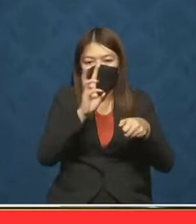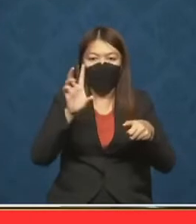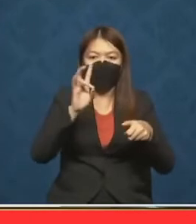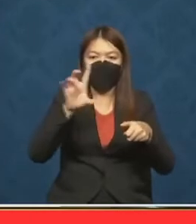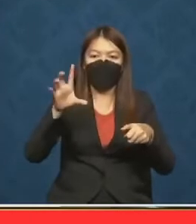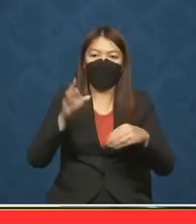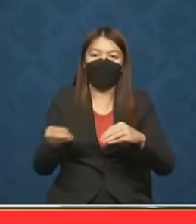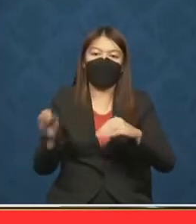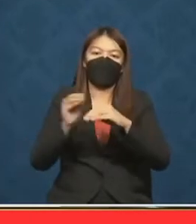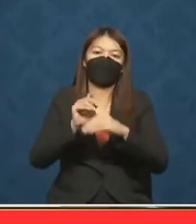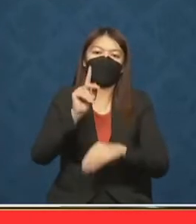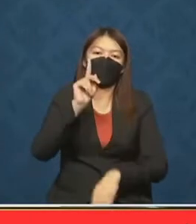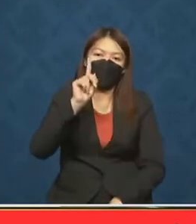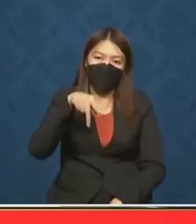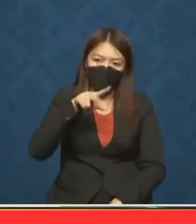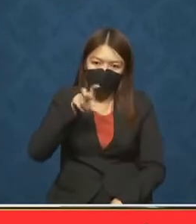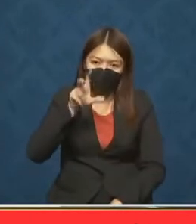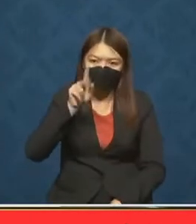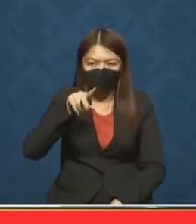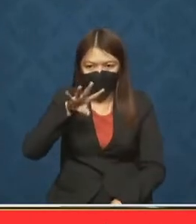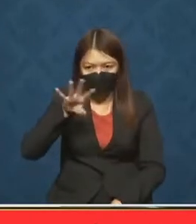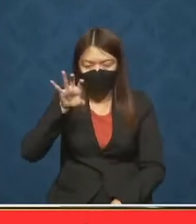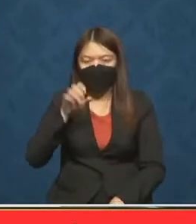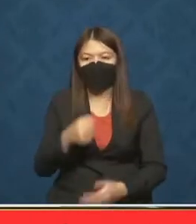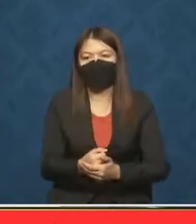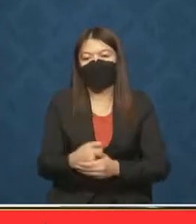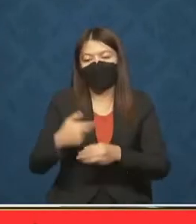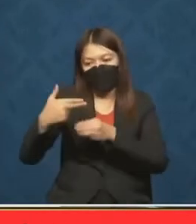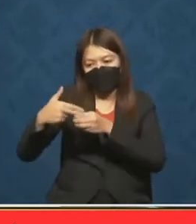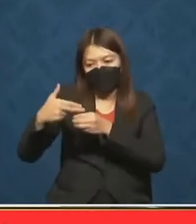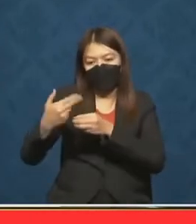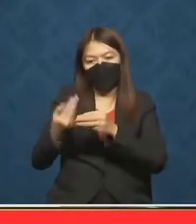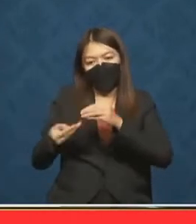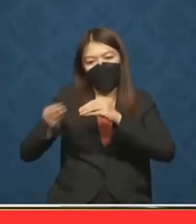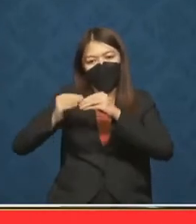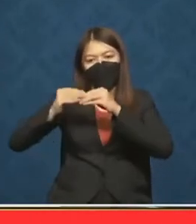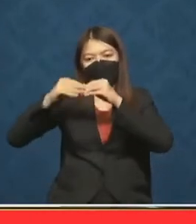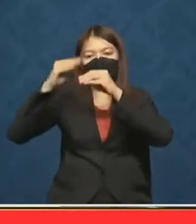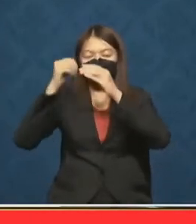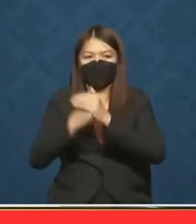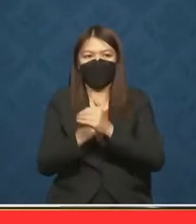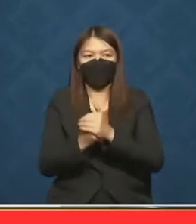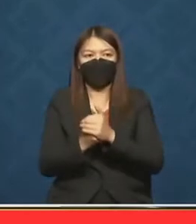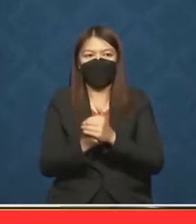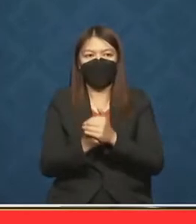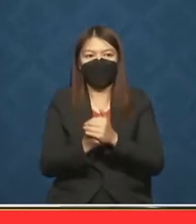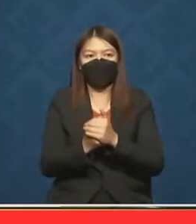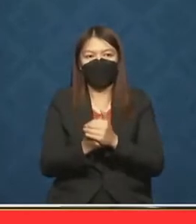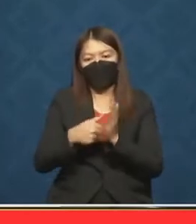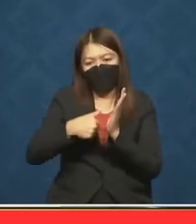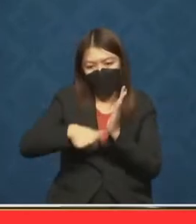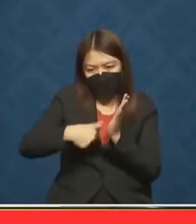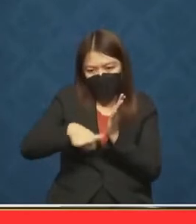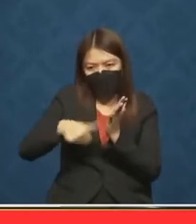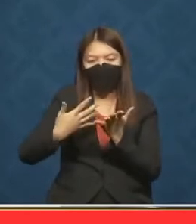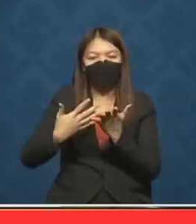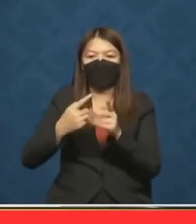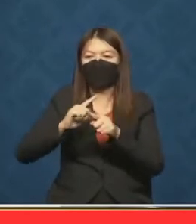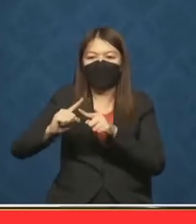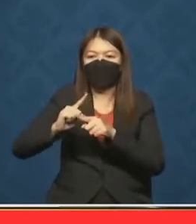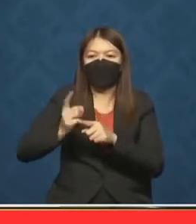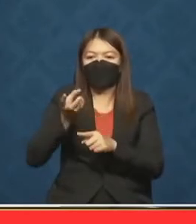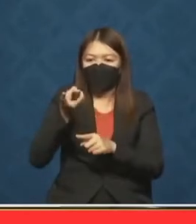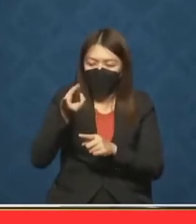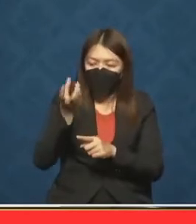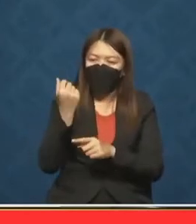ถึง 1,300 ถึ 1,400 บาทราคาน้มปรบตัวสูงขึ้น9 สู่ยุคภาศีอ่านน้มันแพ